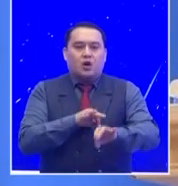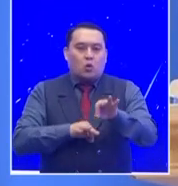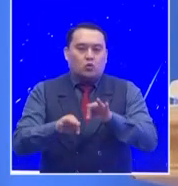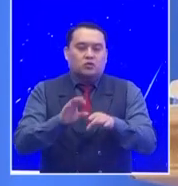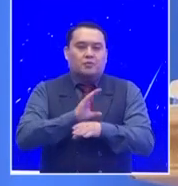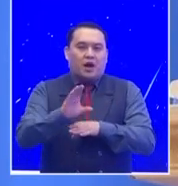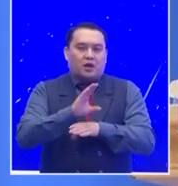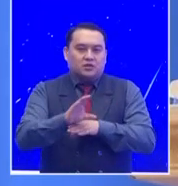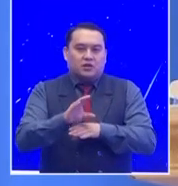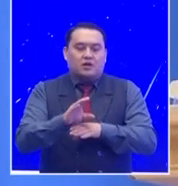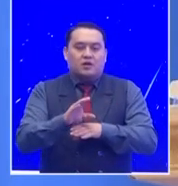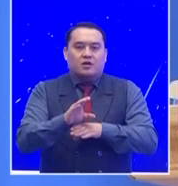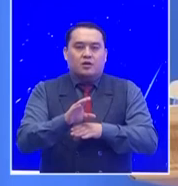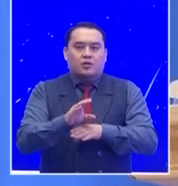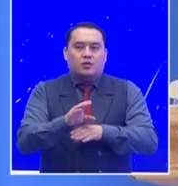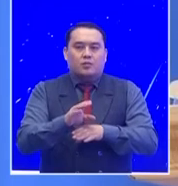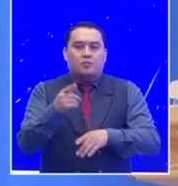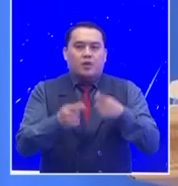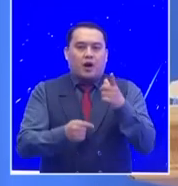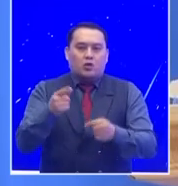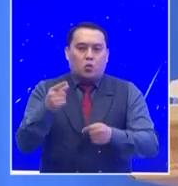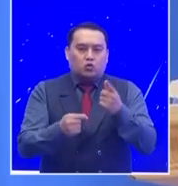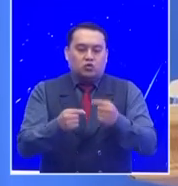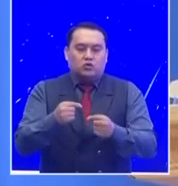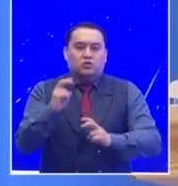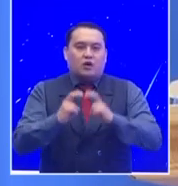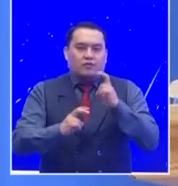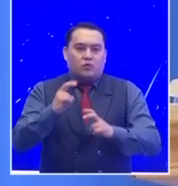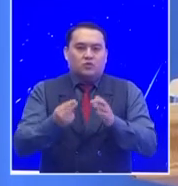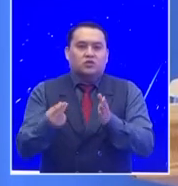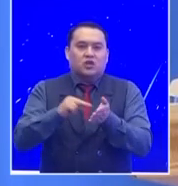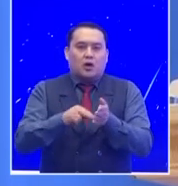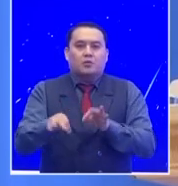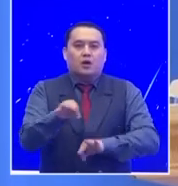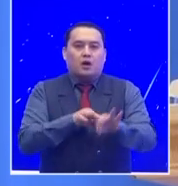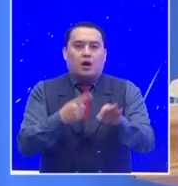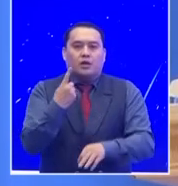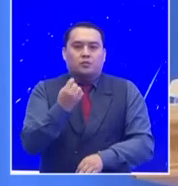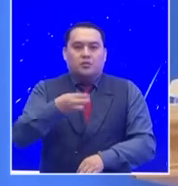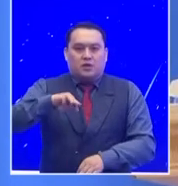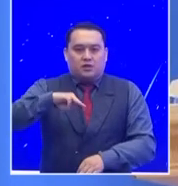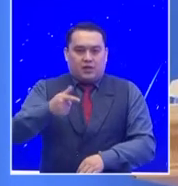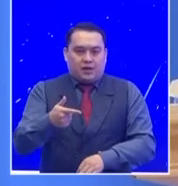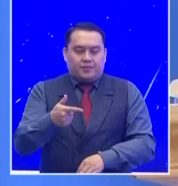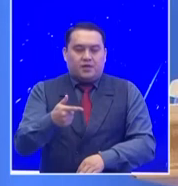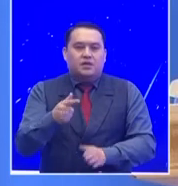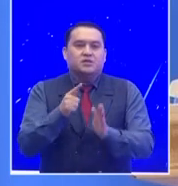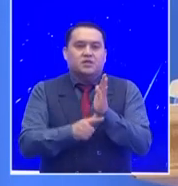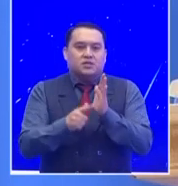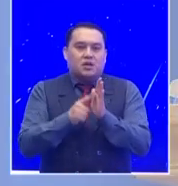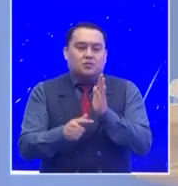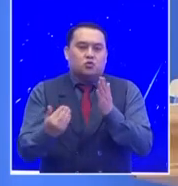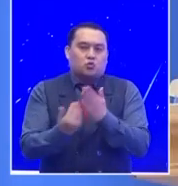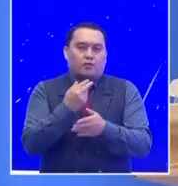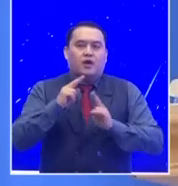Уштобе-Агрофуд, направление модернизации молочных товарных ферм. Стоимость проекта 1 миллиард тенге на 70 новых